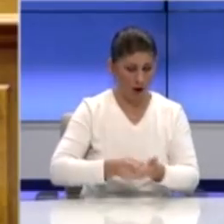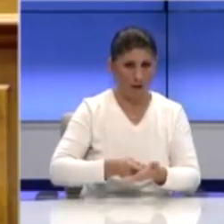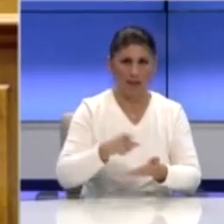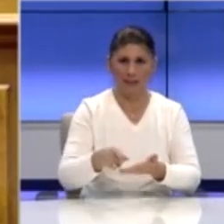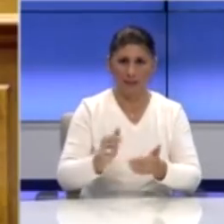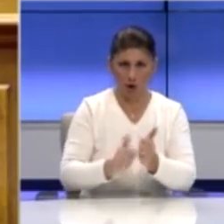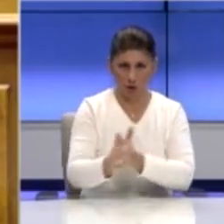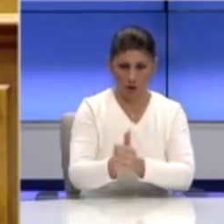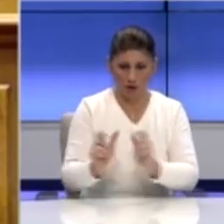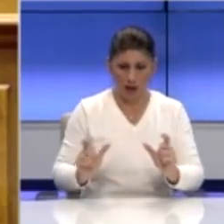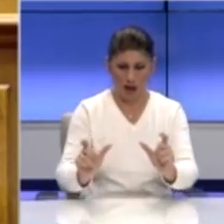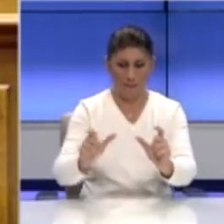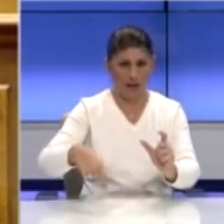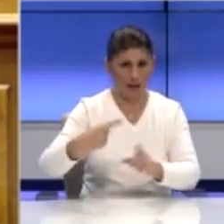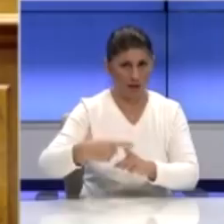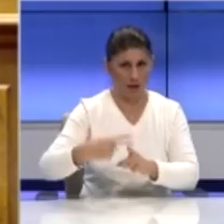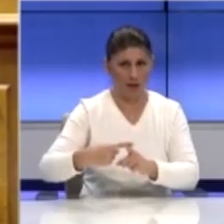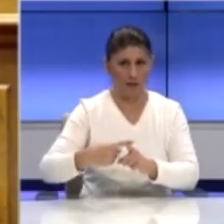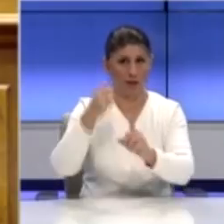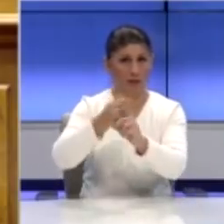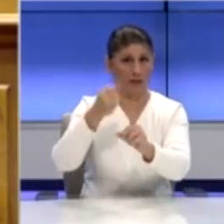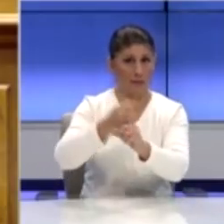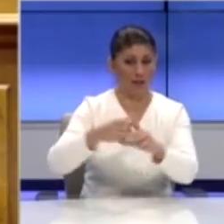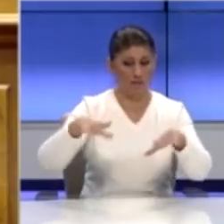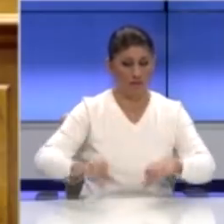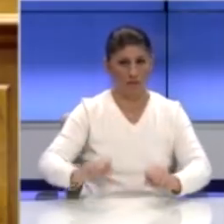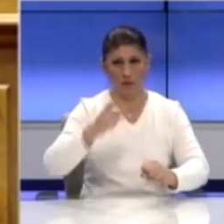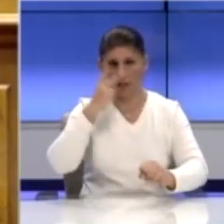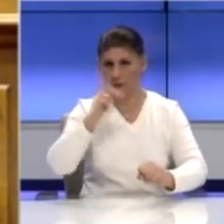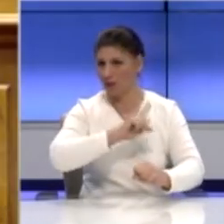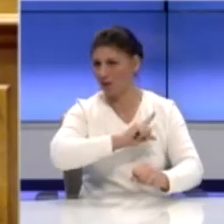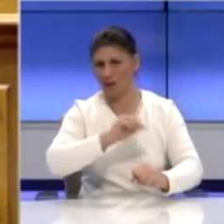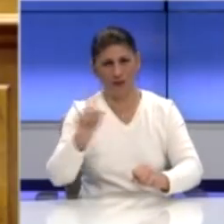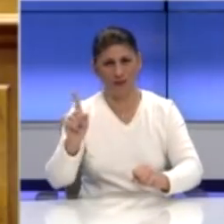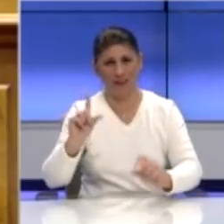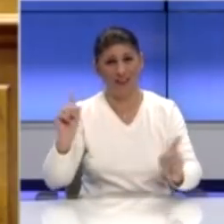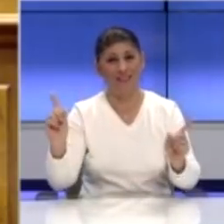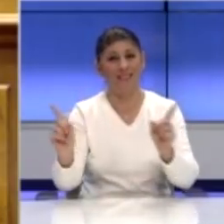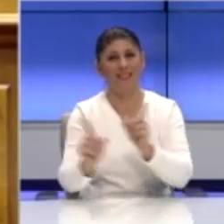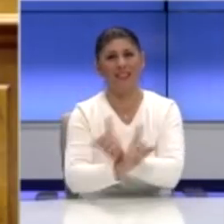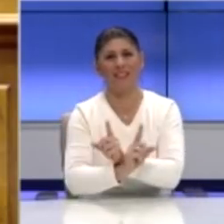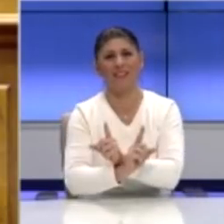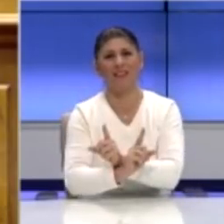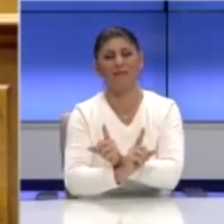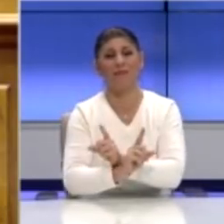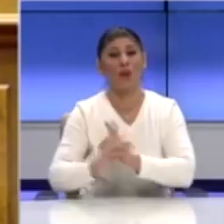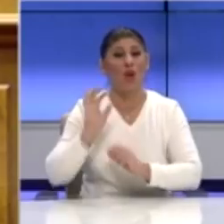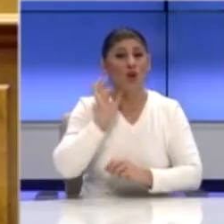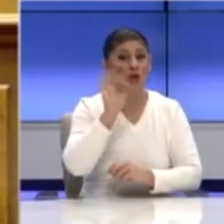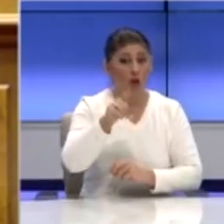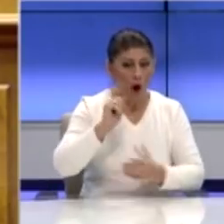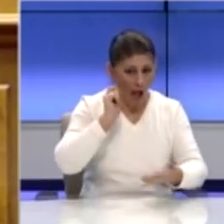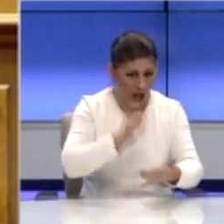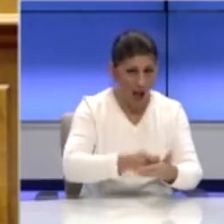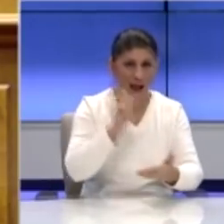την άμυνα του λαού και της χώρας, την υπεράσπιση κυριαρχικών δικαιωμάτων. Αντίθετα, στόχος του είναι να